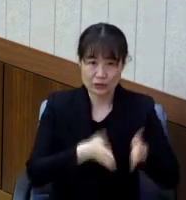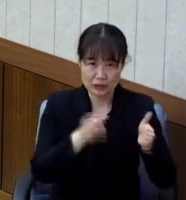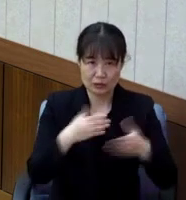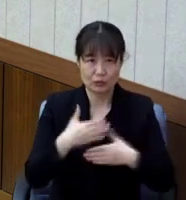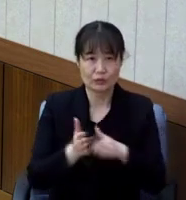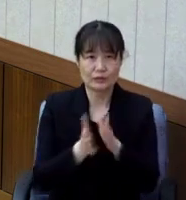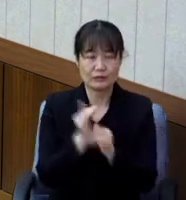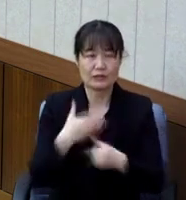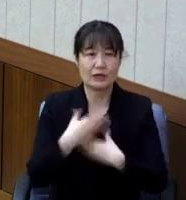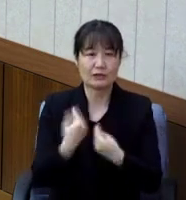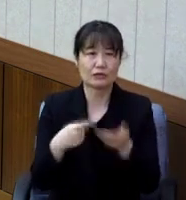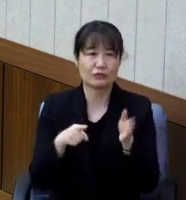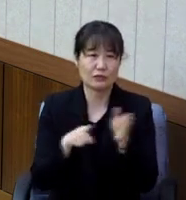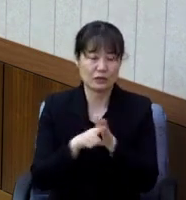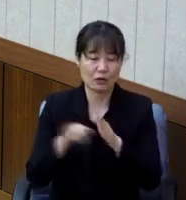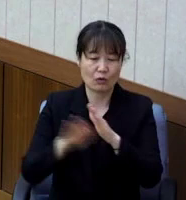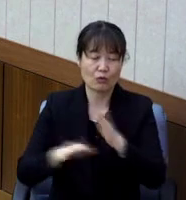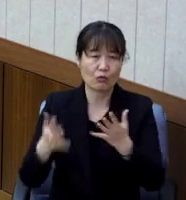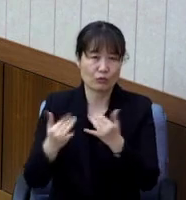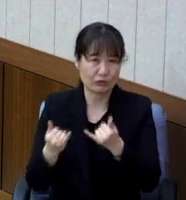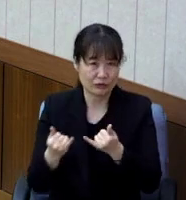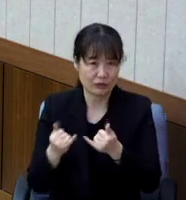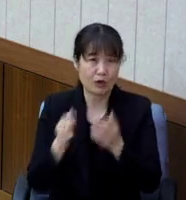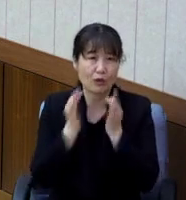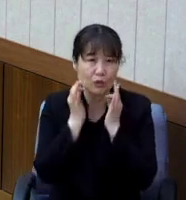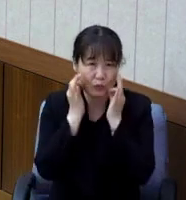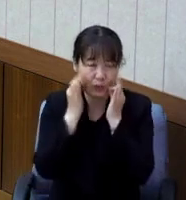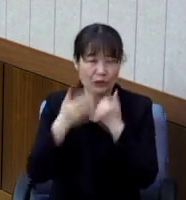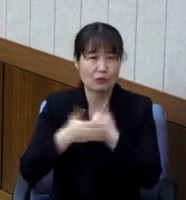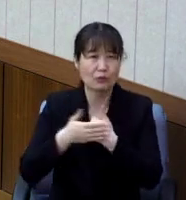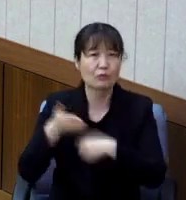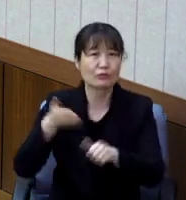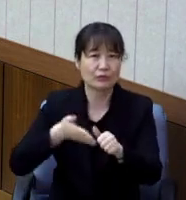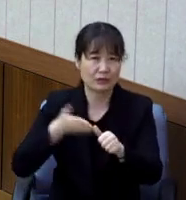위해 집행부의 노력과 협조를